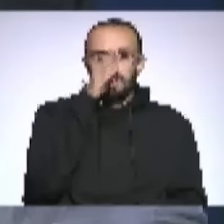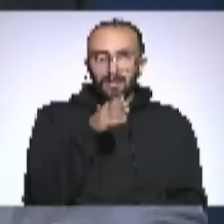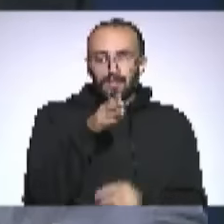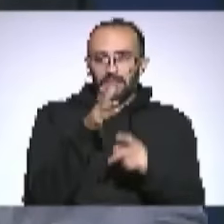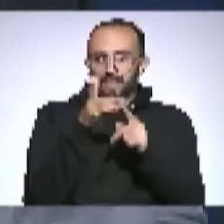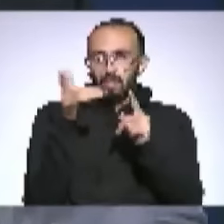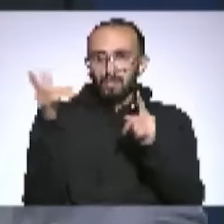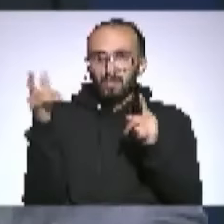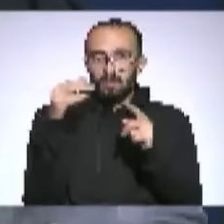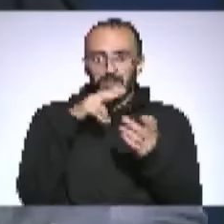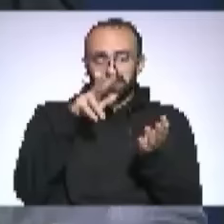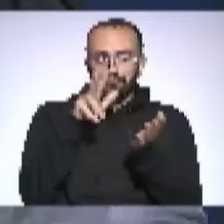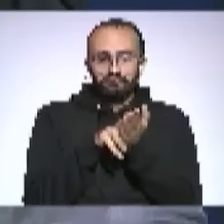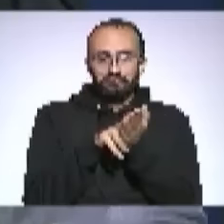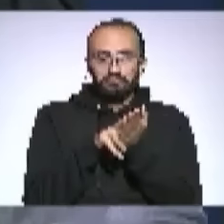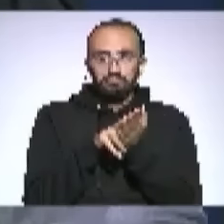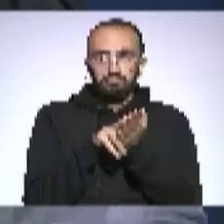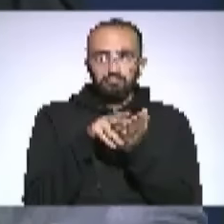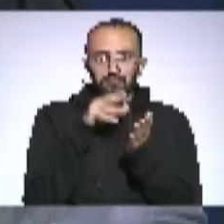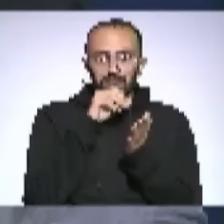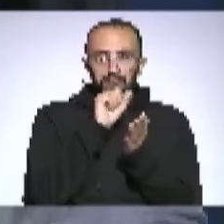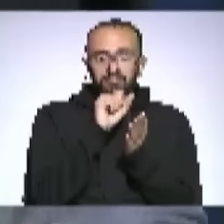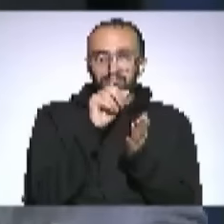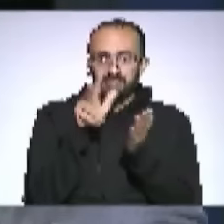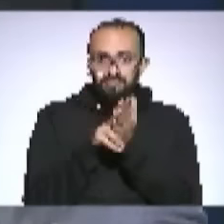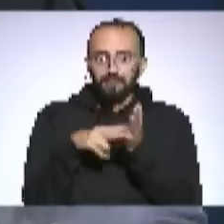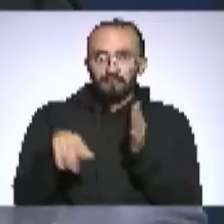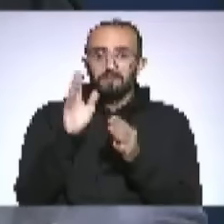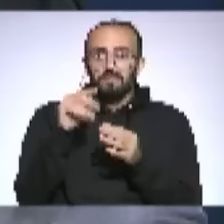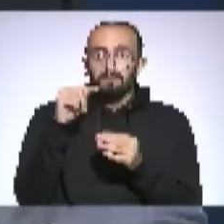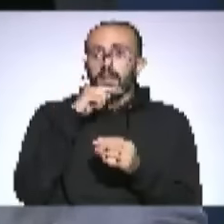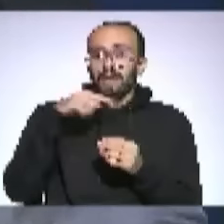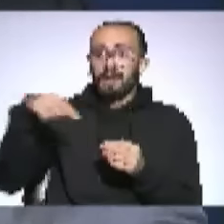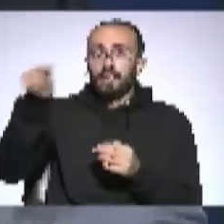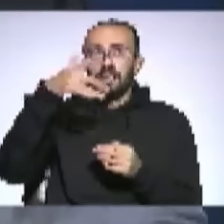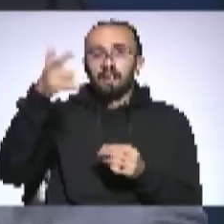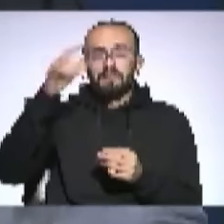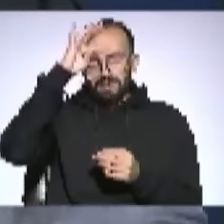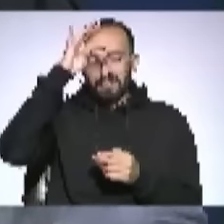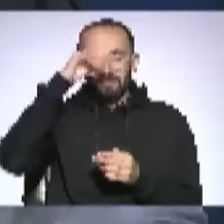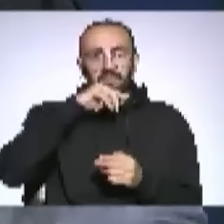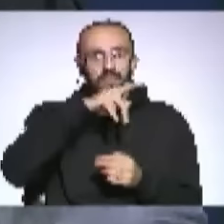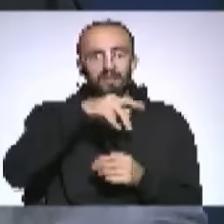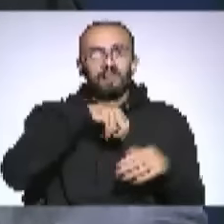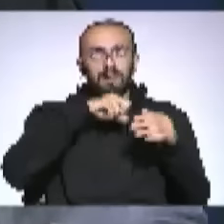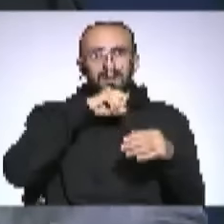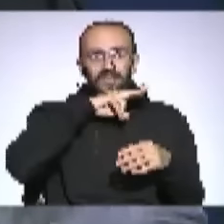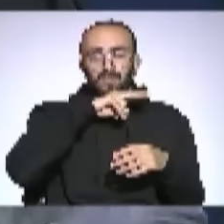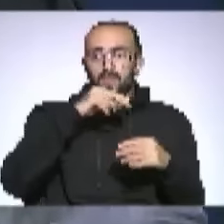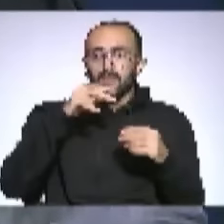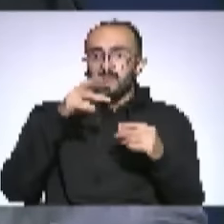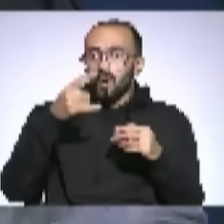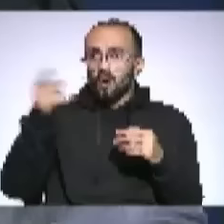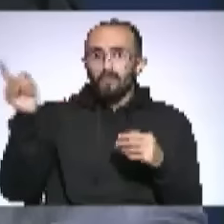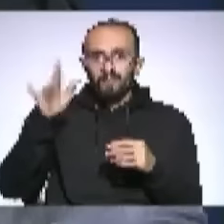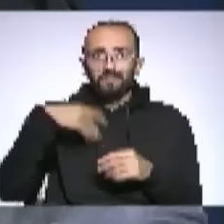على ورق ان ابوهم صفته وصفته دي تؤثر على مستقبلهم وبالاكثر لو كانت الزوجه هي اللي كده